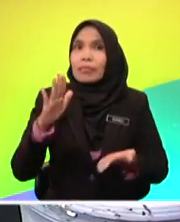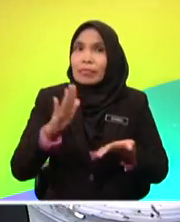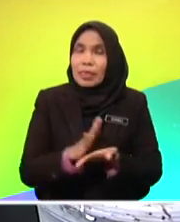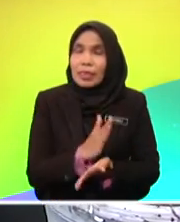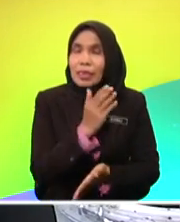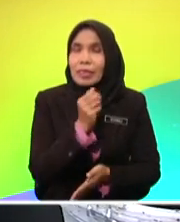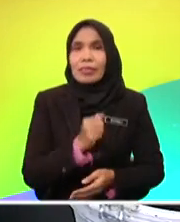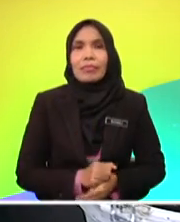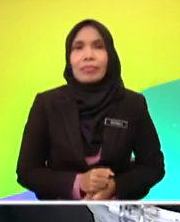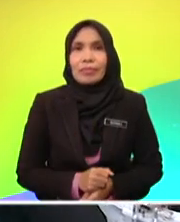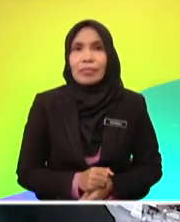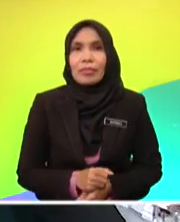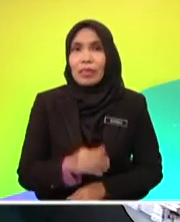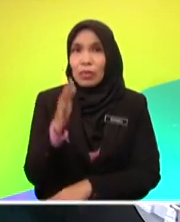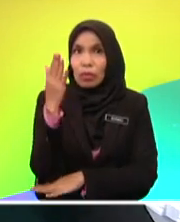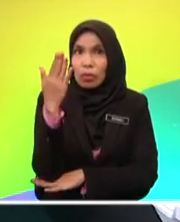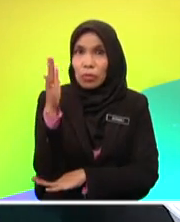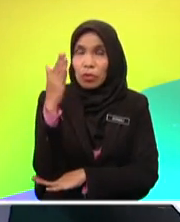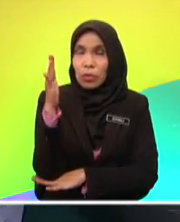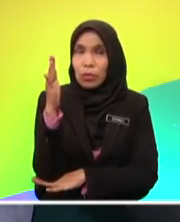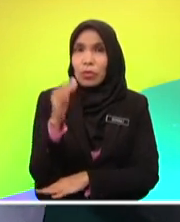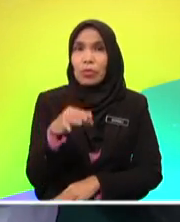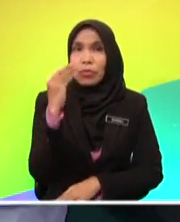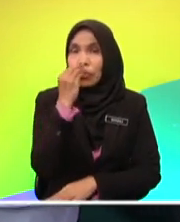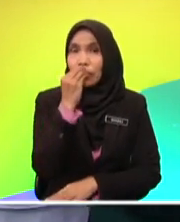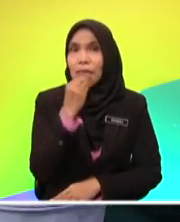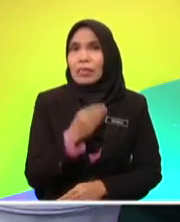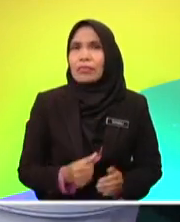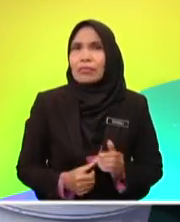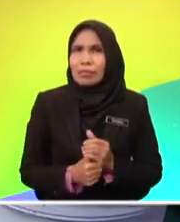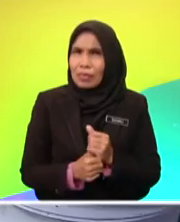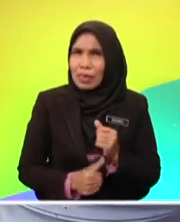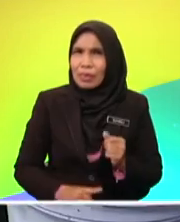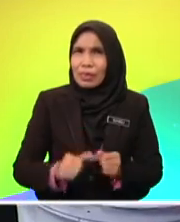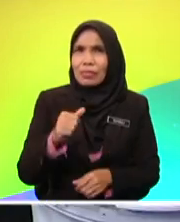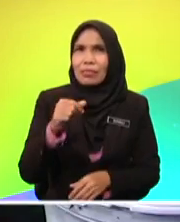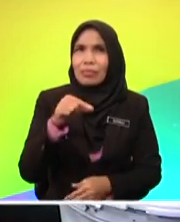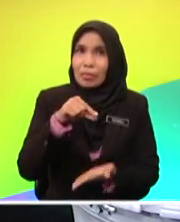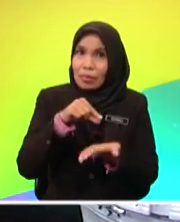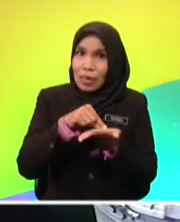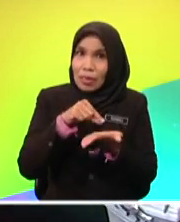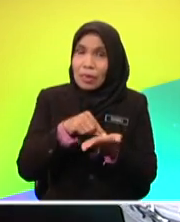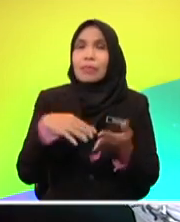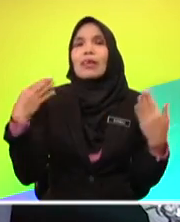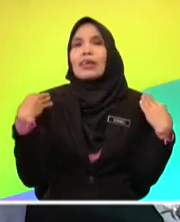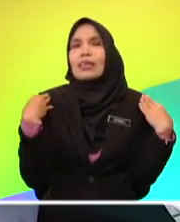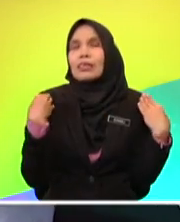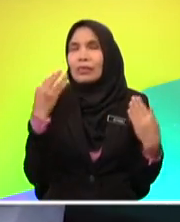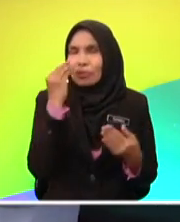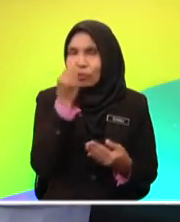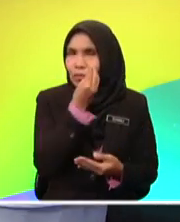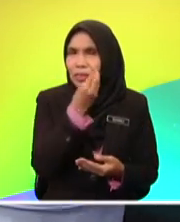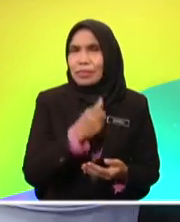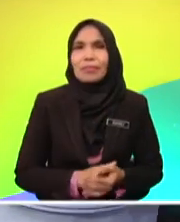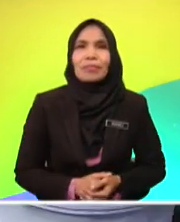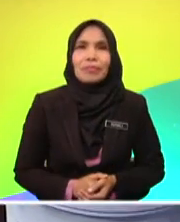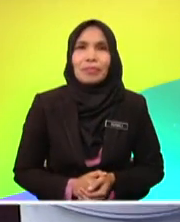marigold ataupun kita panggil bunga tai ayam kan, mengeluarkan bunga. Okey, tapi cikgu juga ada